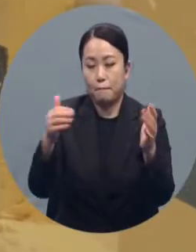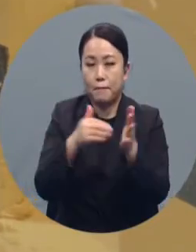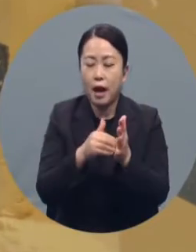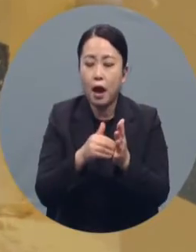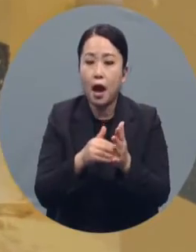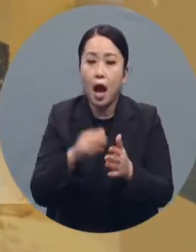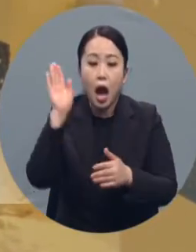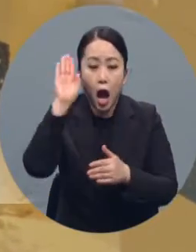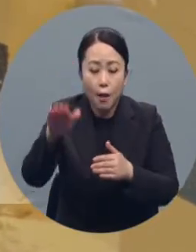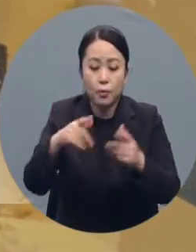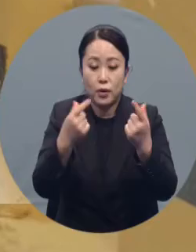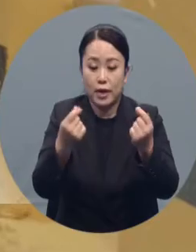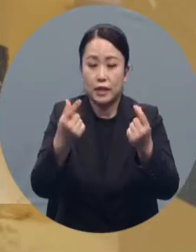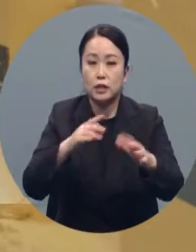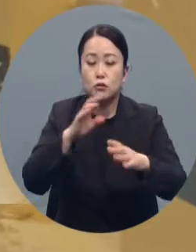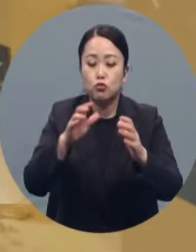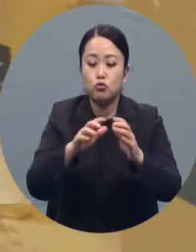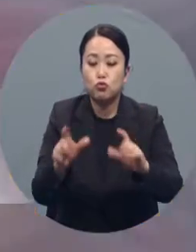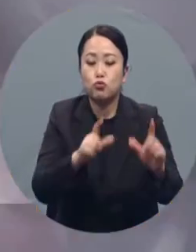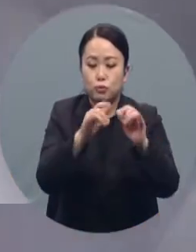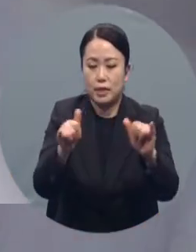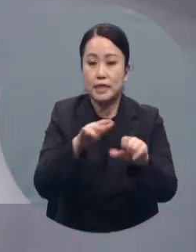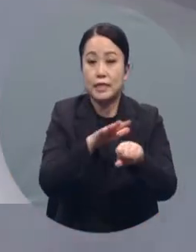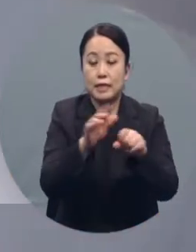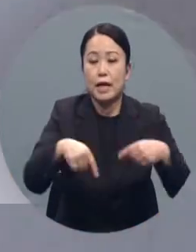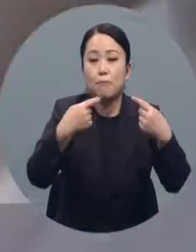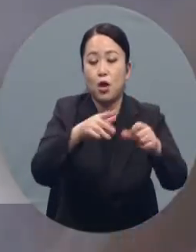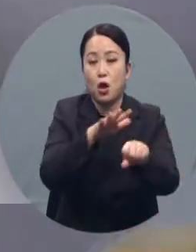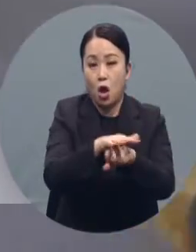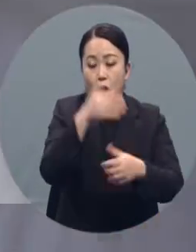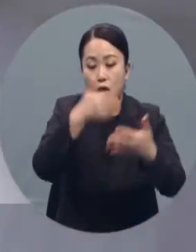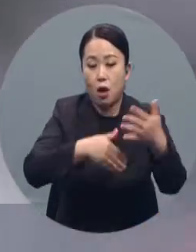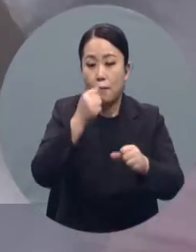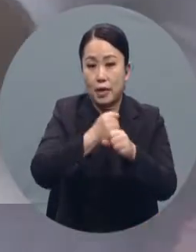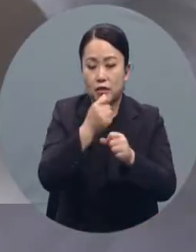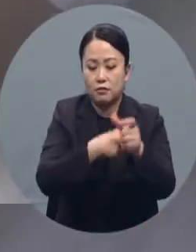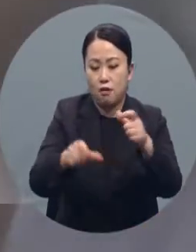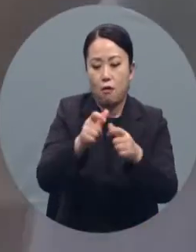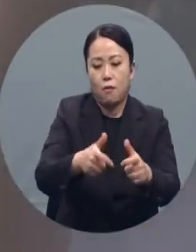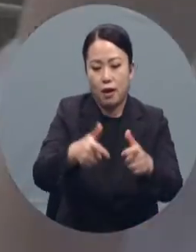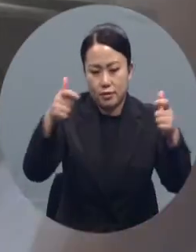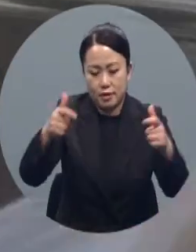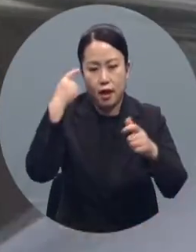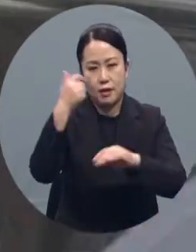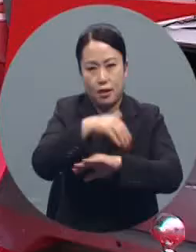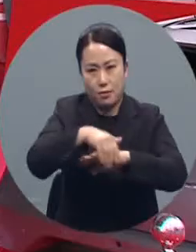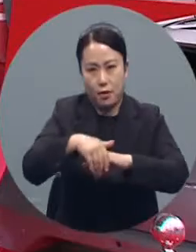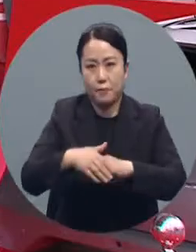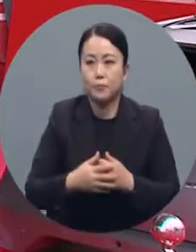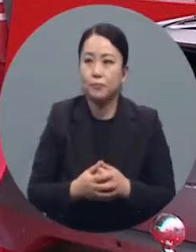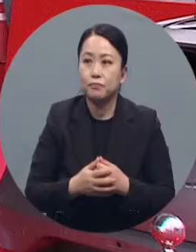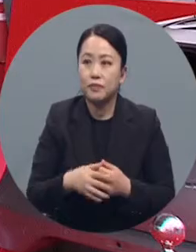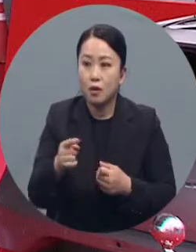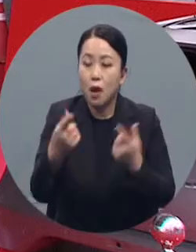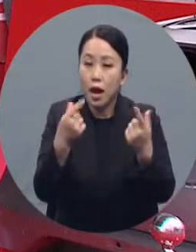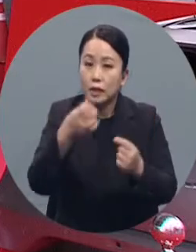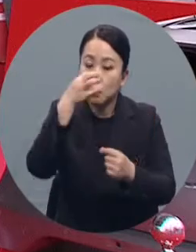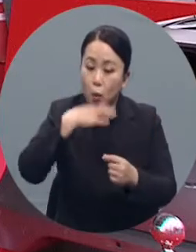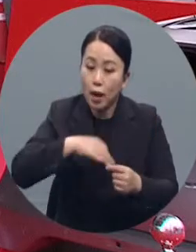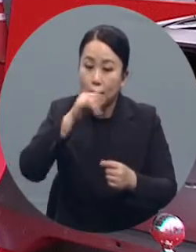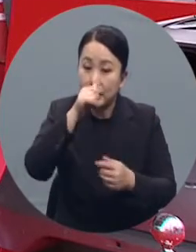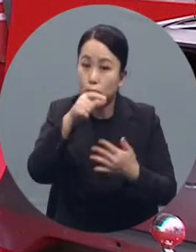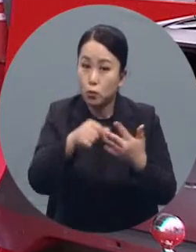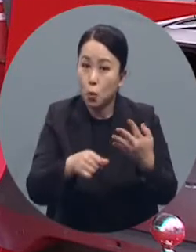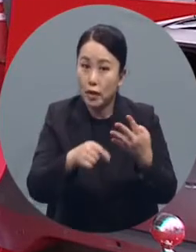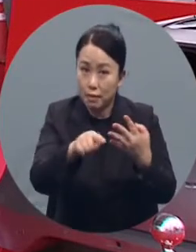부산국제영화제는 앞으로 이 같은 주민 참여형 영화 제작을 더 확대해 나가겠다는 계획입니다. 이렇게 보람 있는 프로그램은